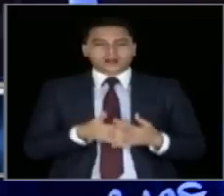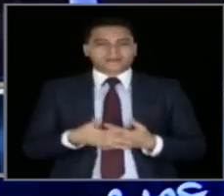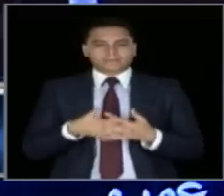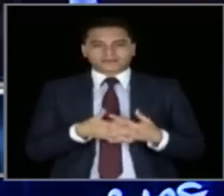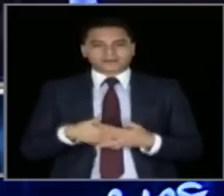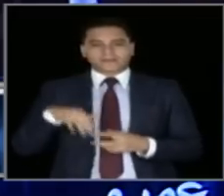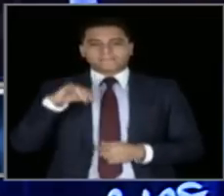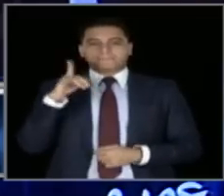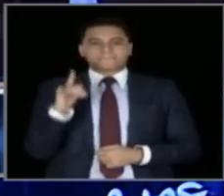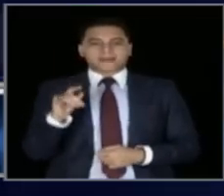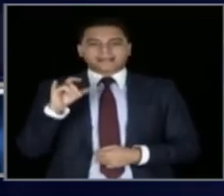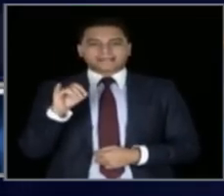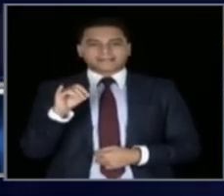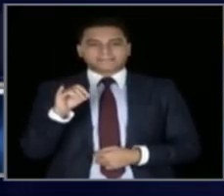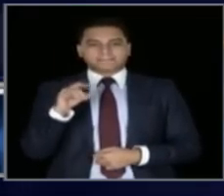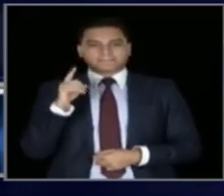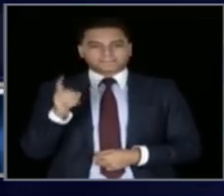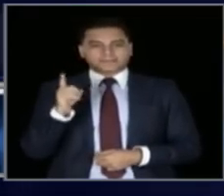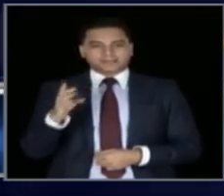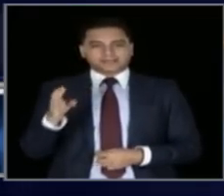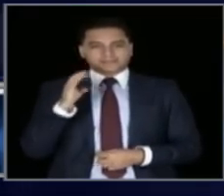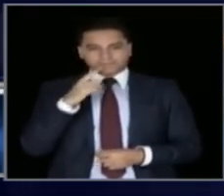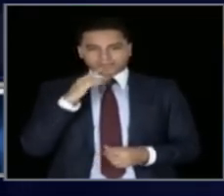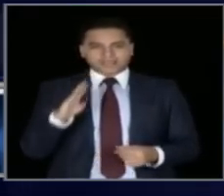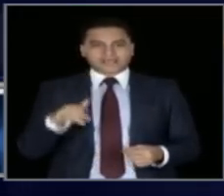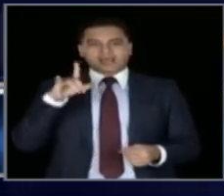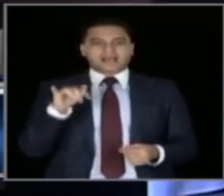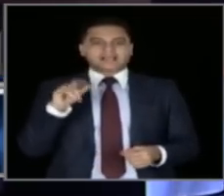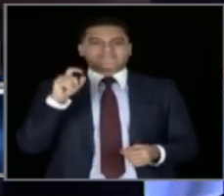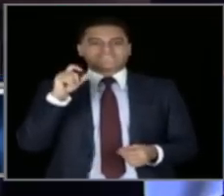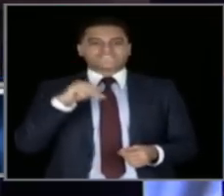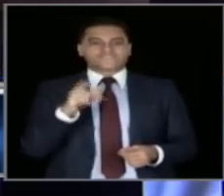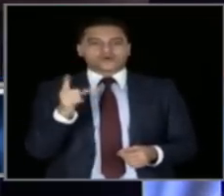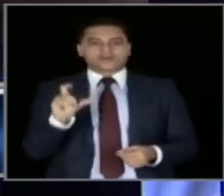مريم إجابتك؟ كاليفورنيا. كاليفورنيا بعشر نقاط، إجابة صحيحة.